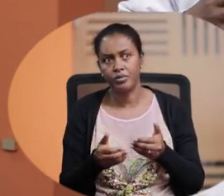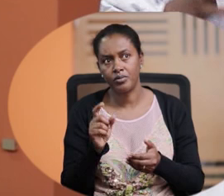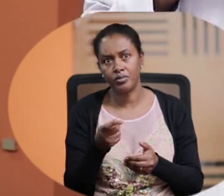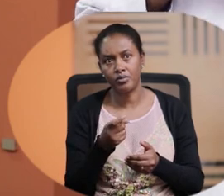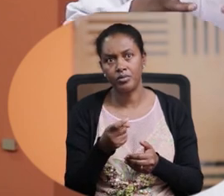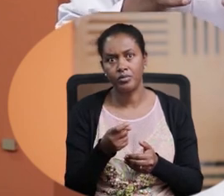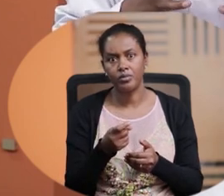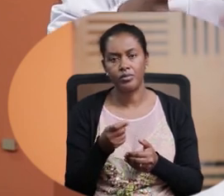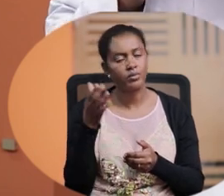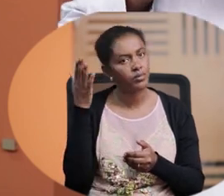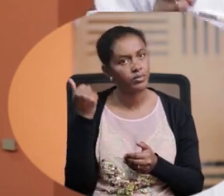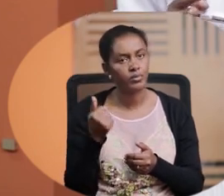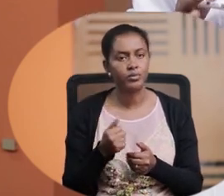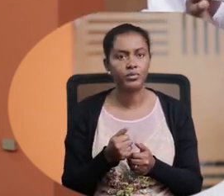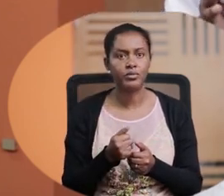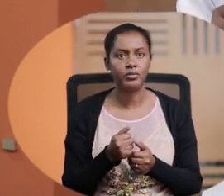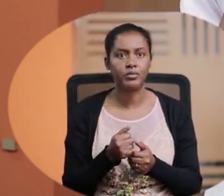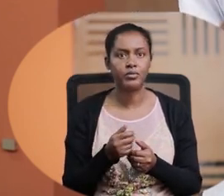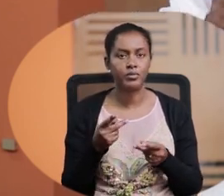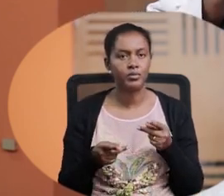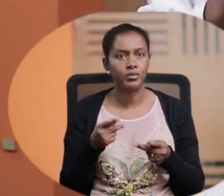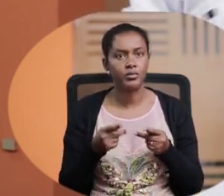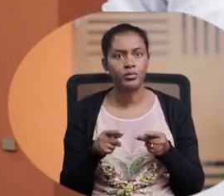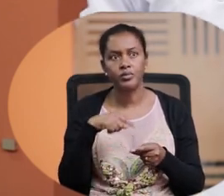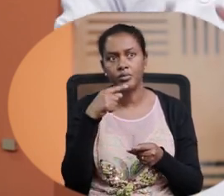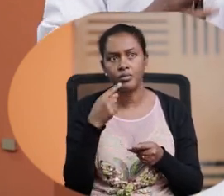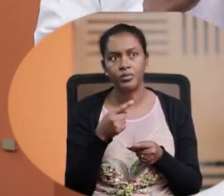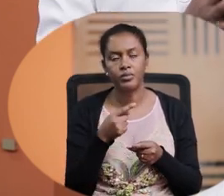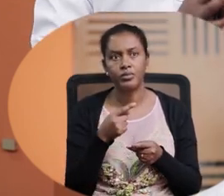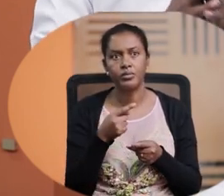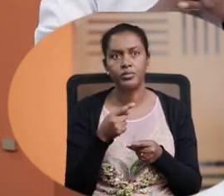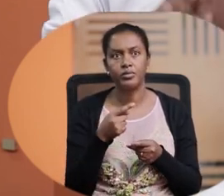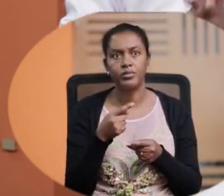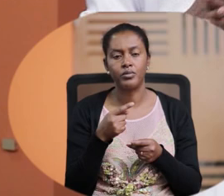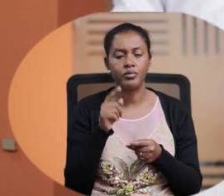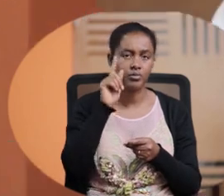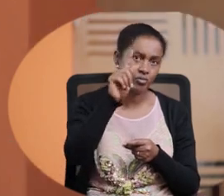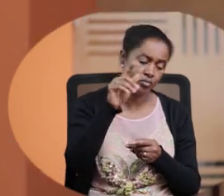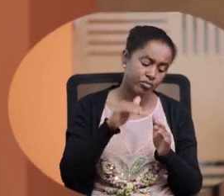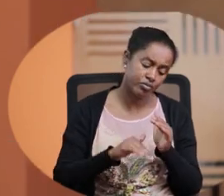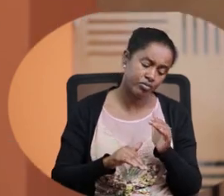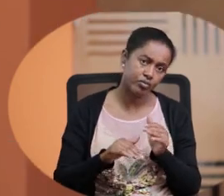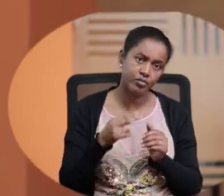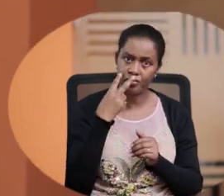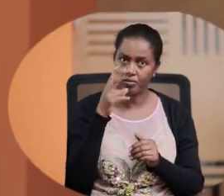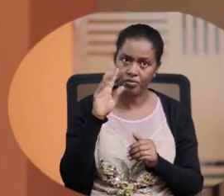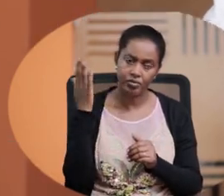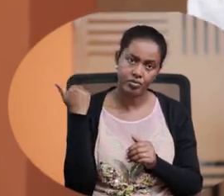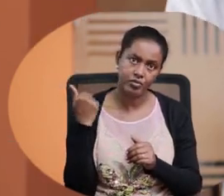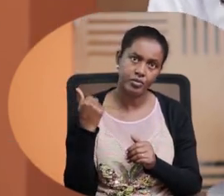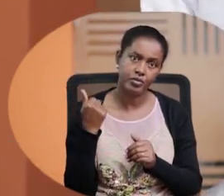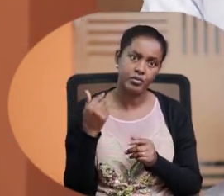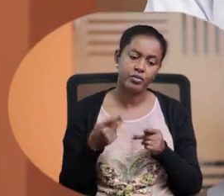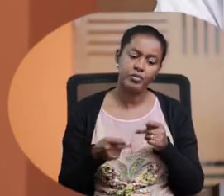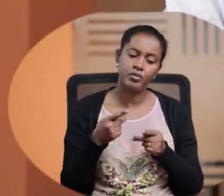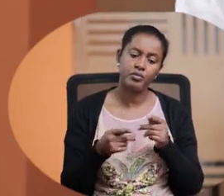isaan kanallee barattanii tucha pirooporshinii jechuun immoo maal jechuu akka ta'es achi jalattiin ilaalleetiin turre jechaadha pirooporshinii jechuun immoo